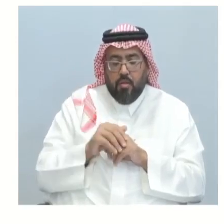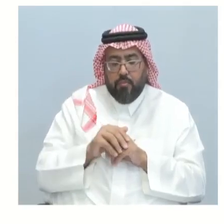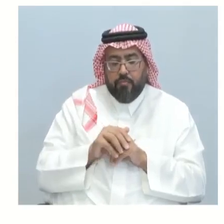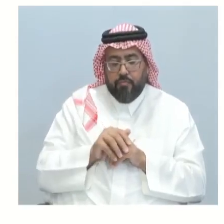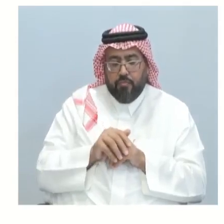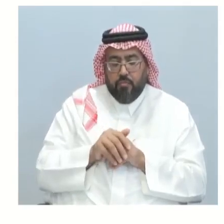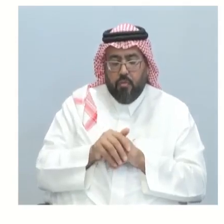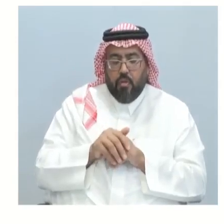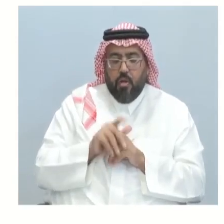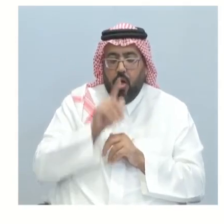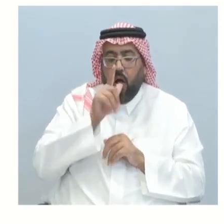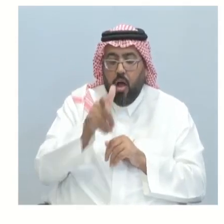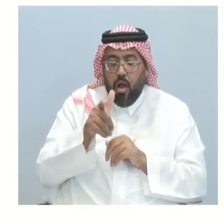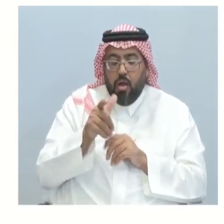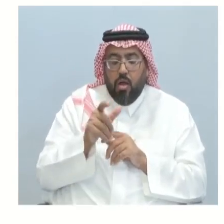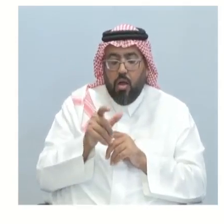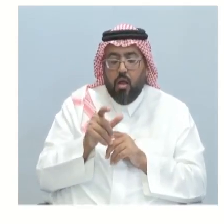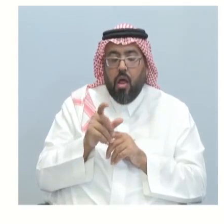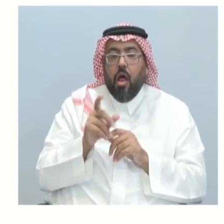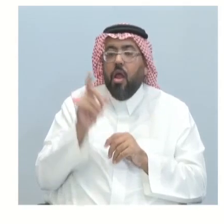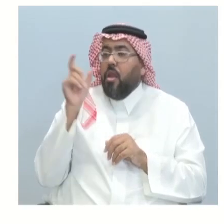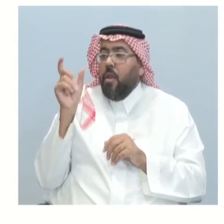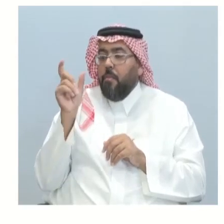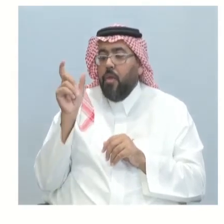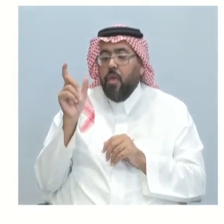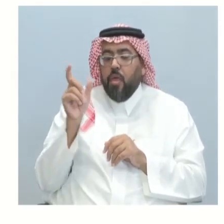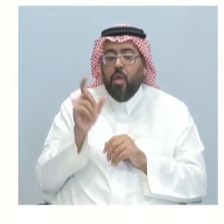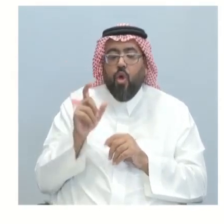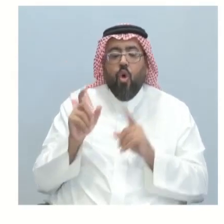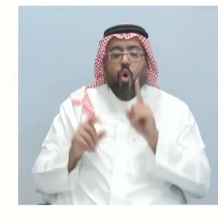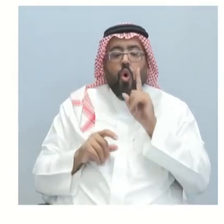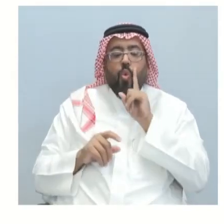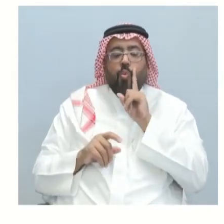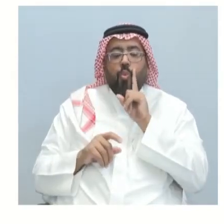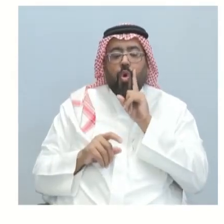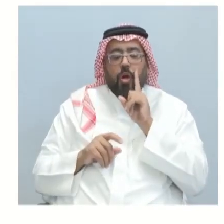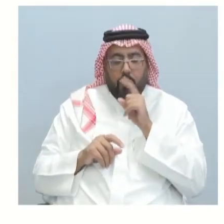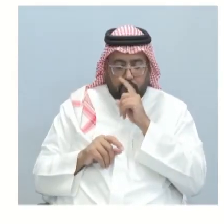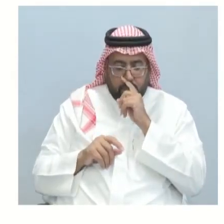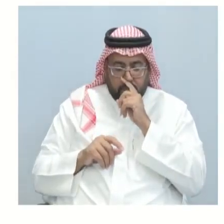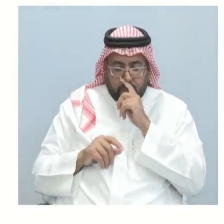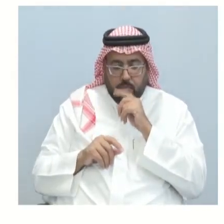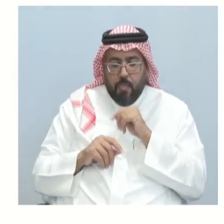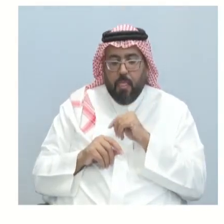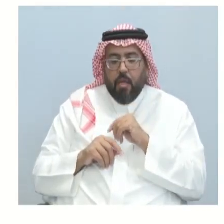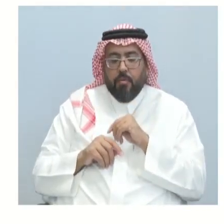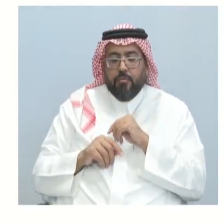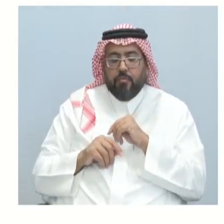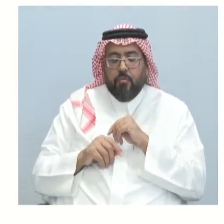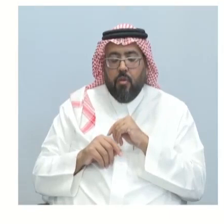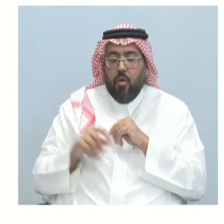صحابتي ماذا قال له النبي صلى الله عليه وسلم قال له النبي صلى الله عليه وسلم